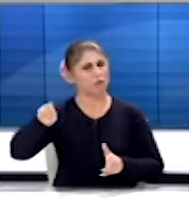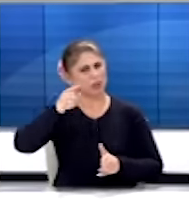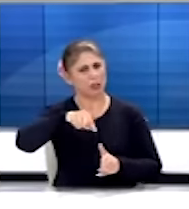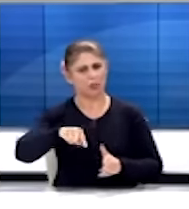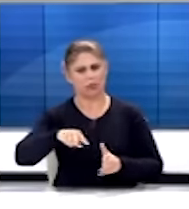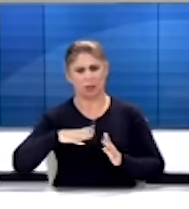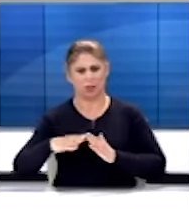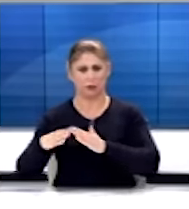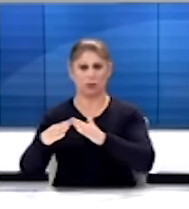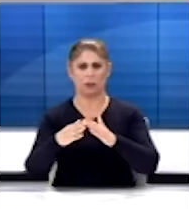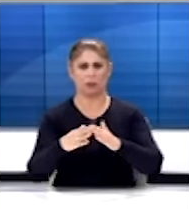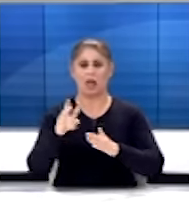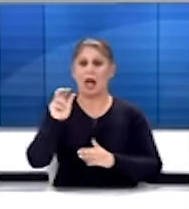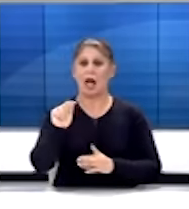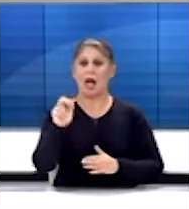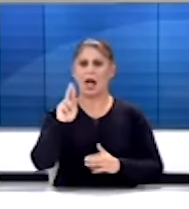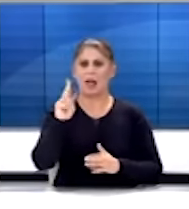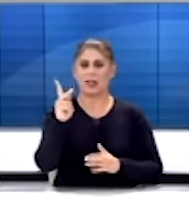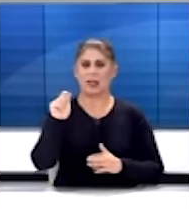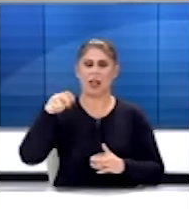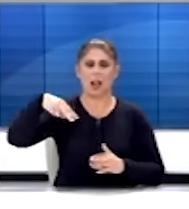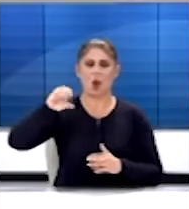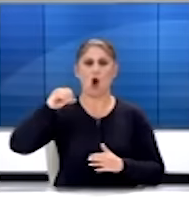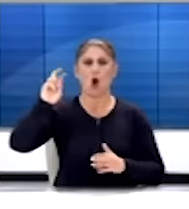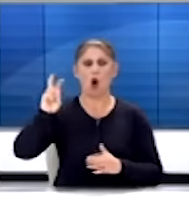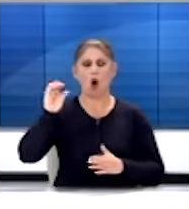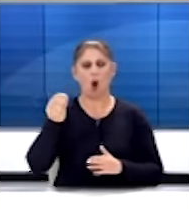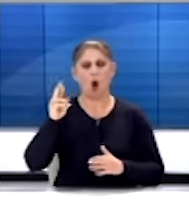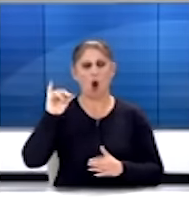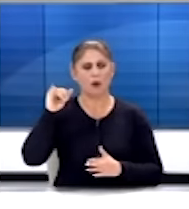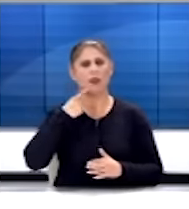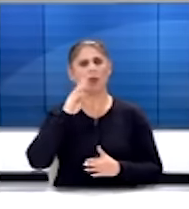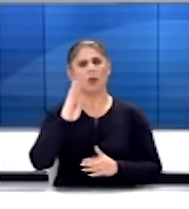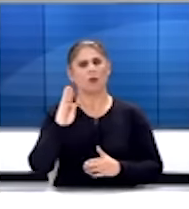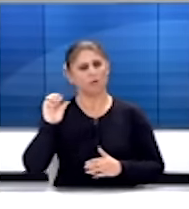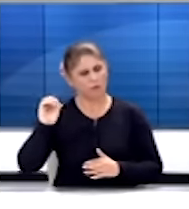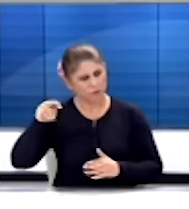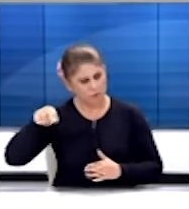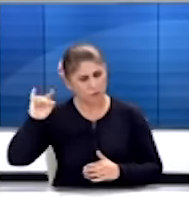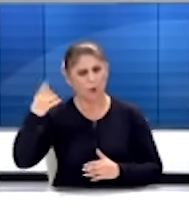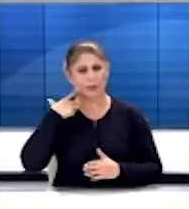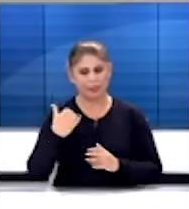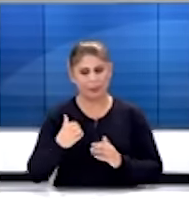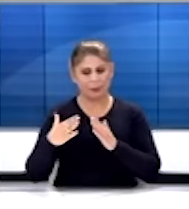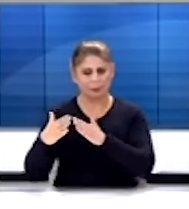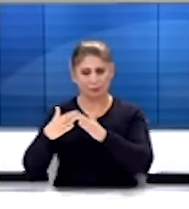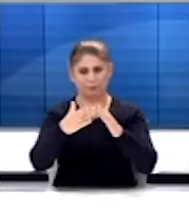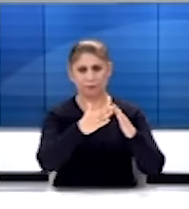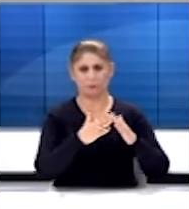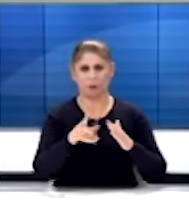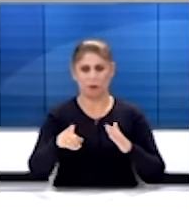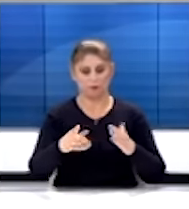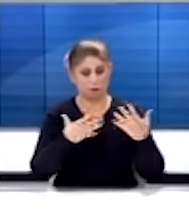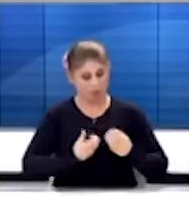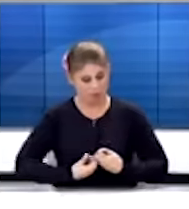τέτοιους οικίσκους, στο Αρκαλοχώρι, στη Βόνη. Και αφορά οικίσκους, το λέμε εδώ μέσα με κάθε